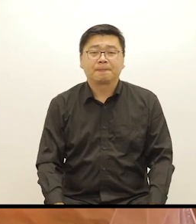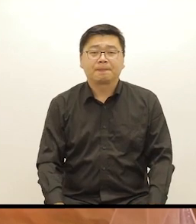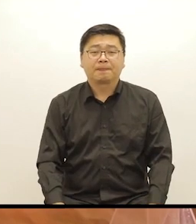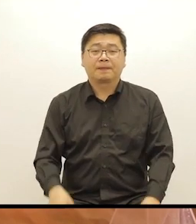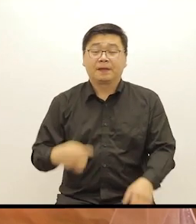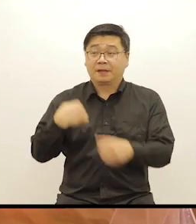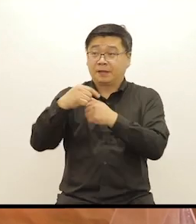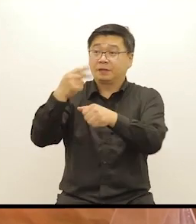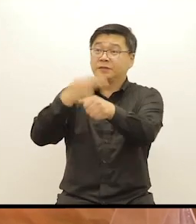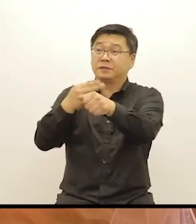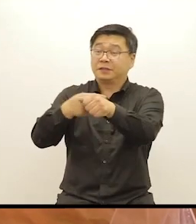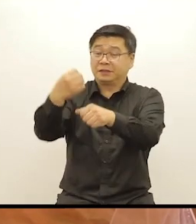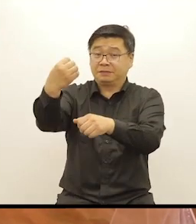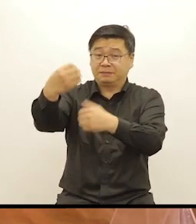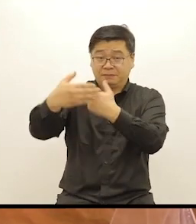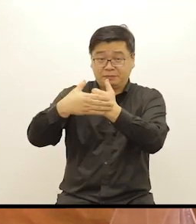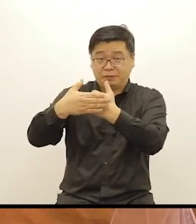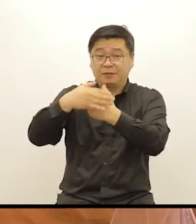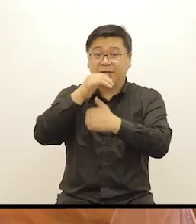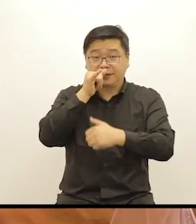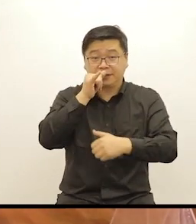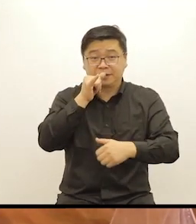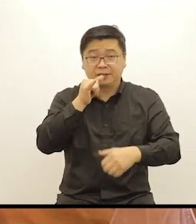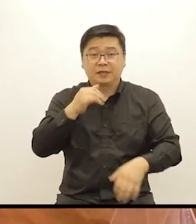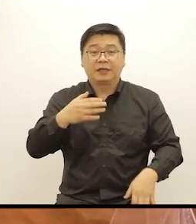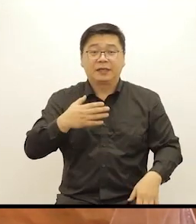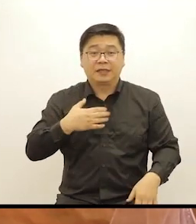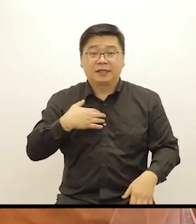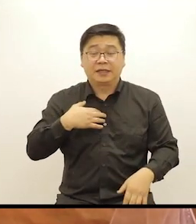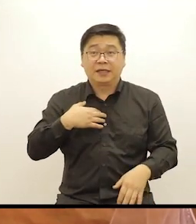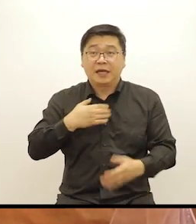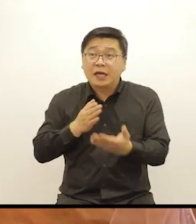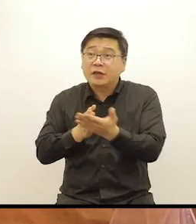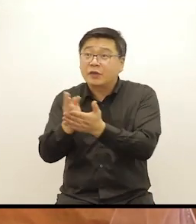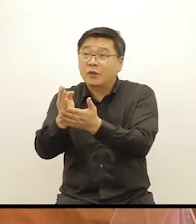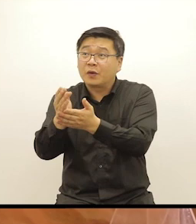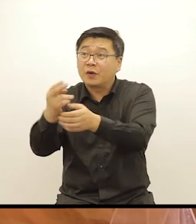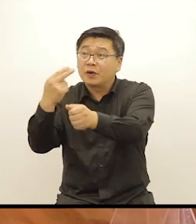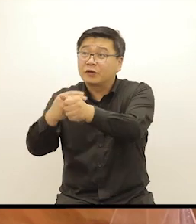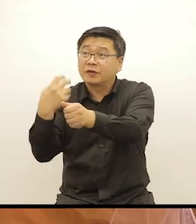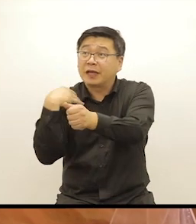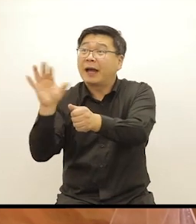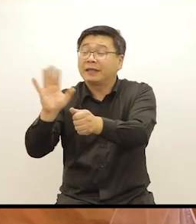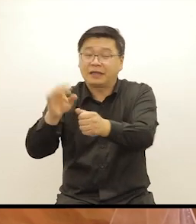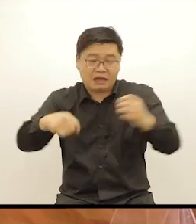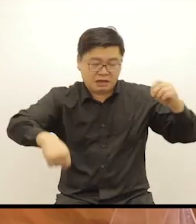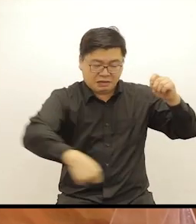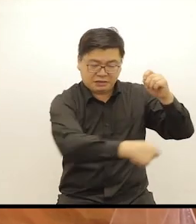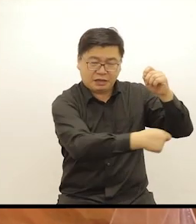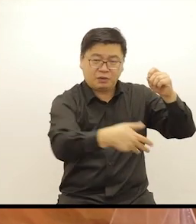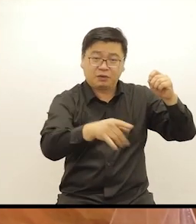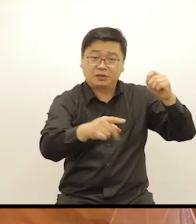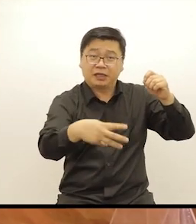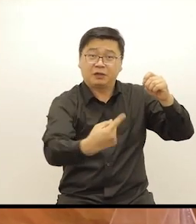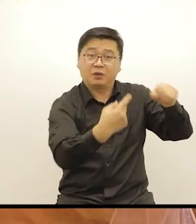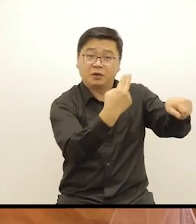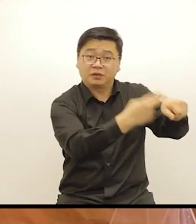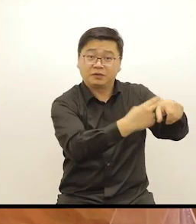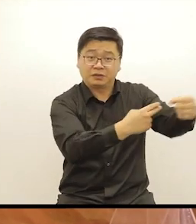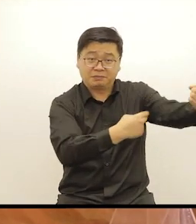선생님께서 위로를 해 주셨어요. 또 제 전공 선생님이 아닌 또 첼로 선생님이